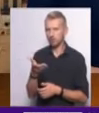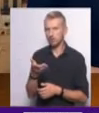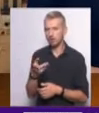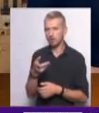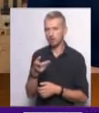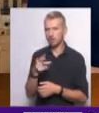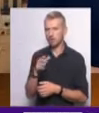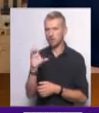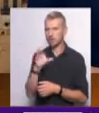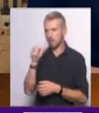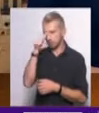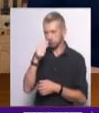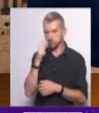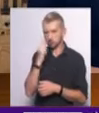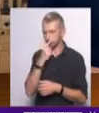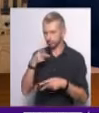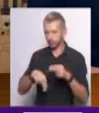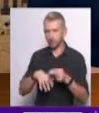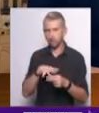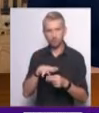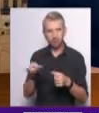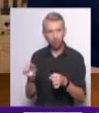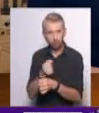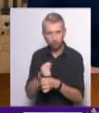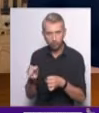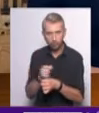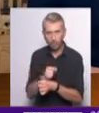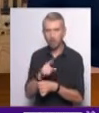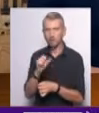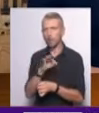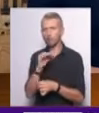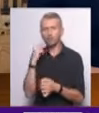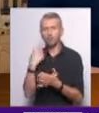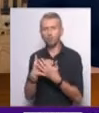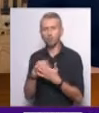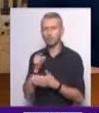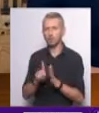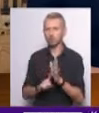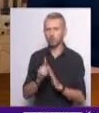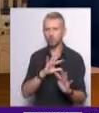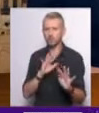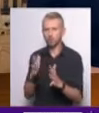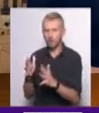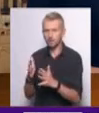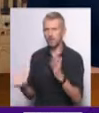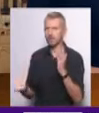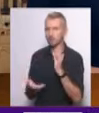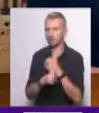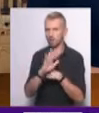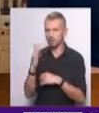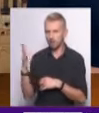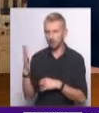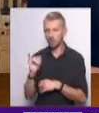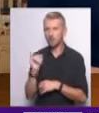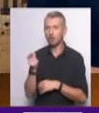наприкінці серпня, відбулася сутичка. За офіційною версією, там почала відбуватися вирубка дерев, і